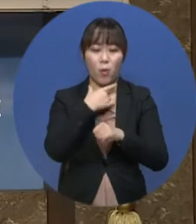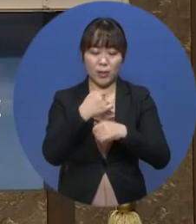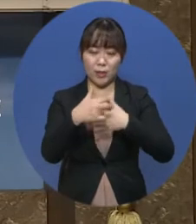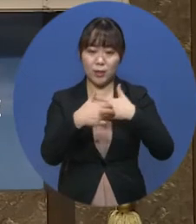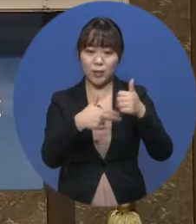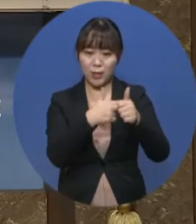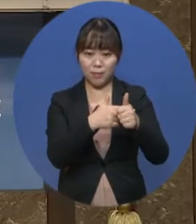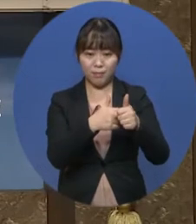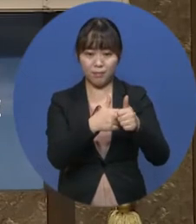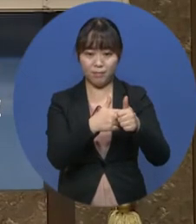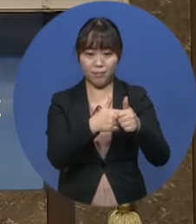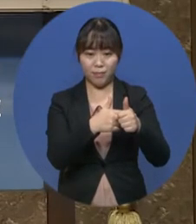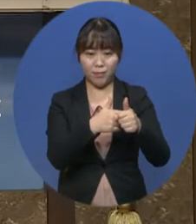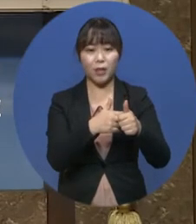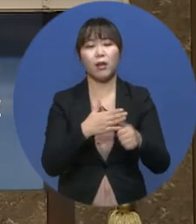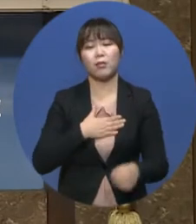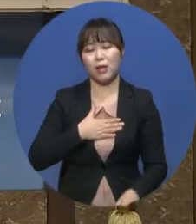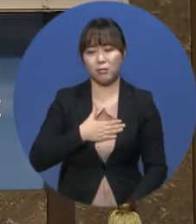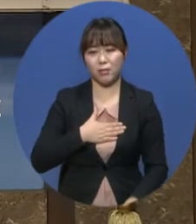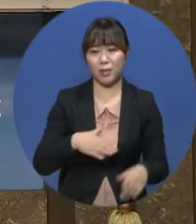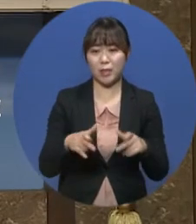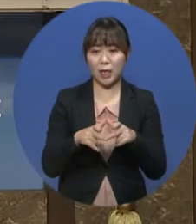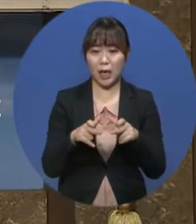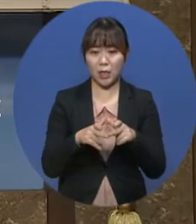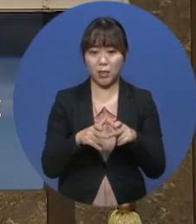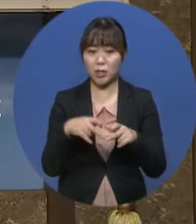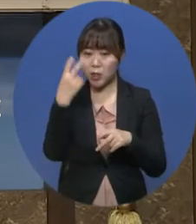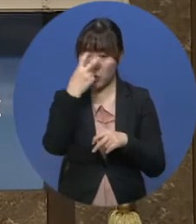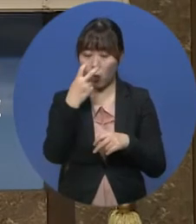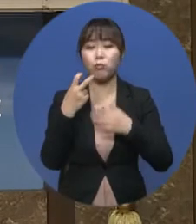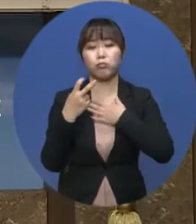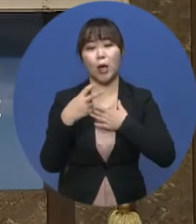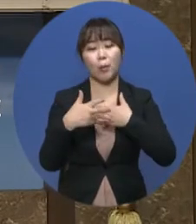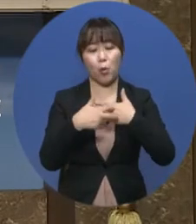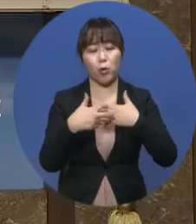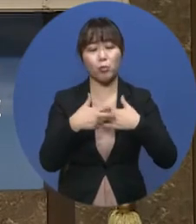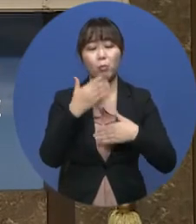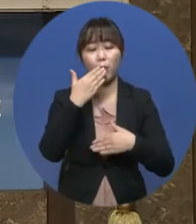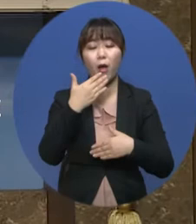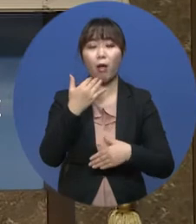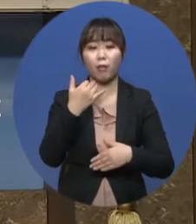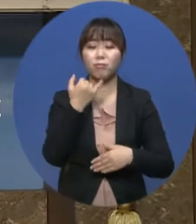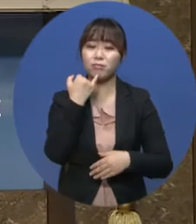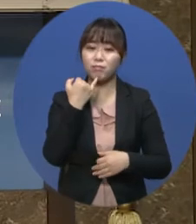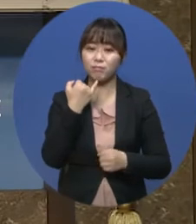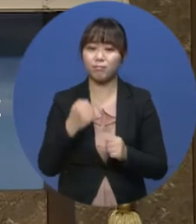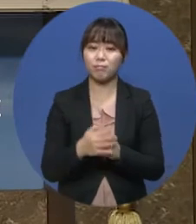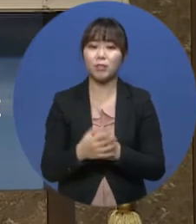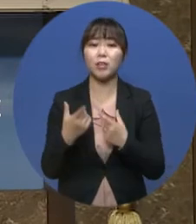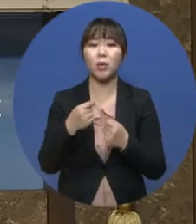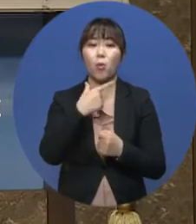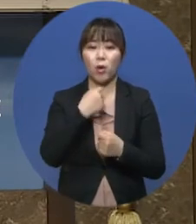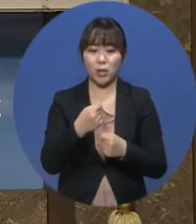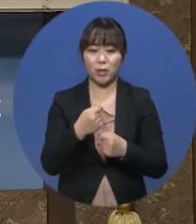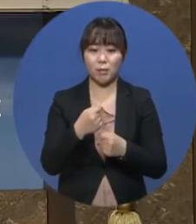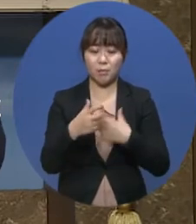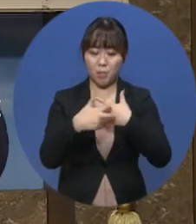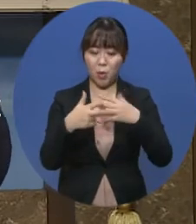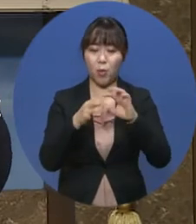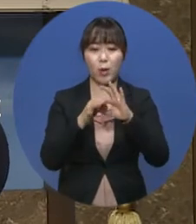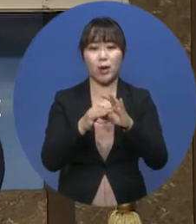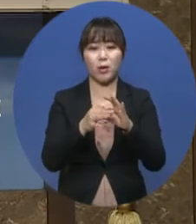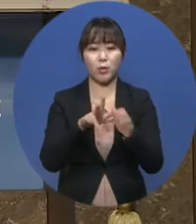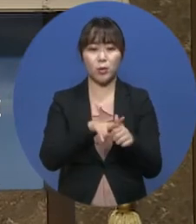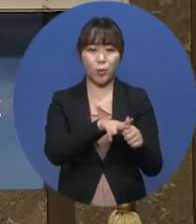선생님 이제 예 나는 장애인 진료로 우리 병에는 에서 치료 하겠다 에 응원하시는 병원에 대한